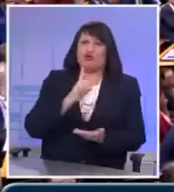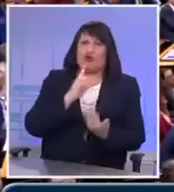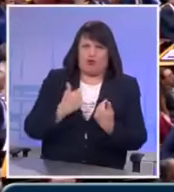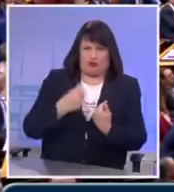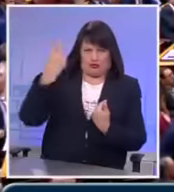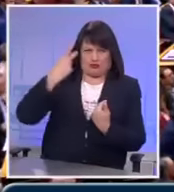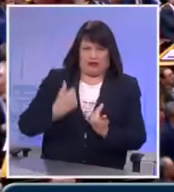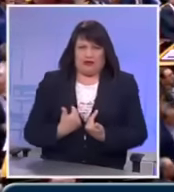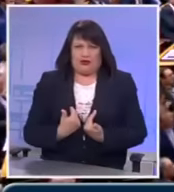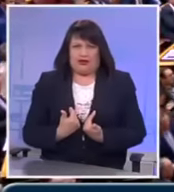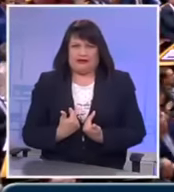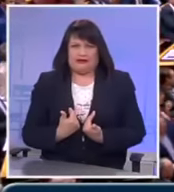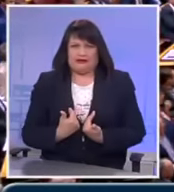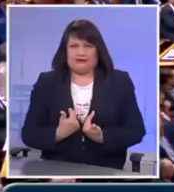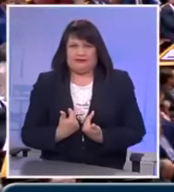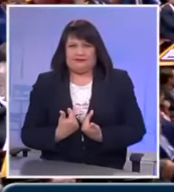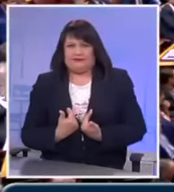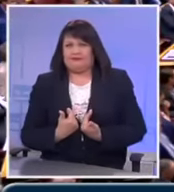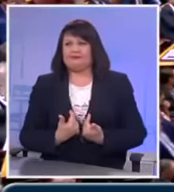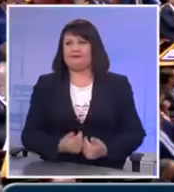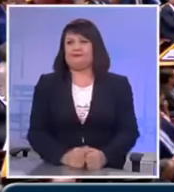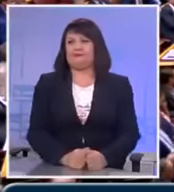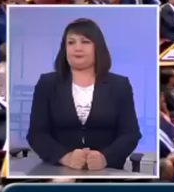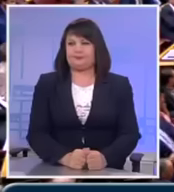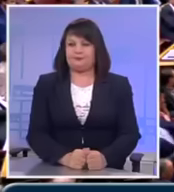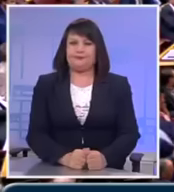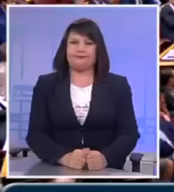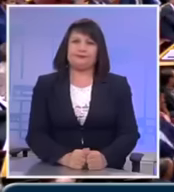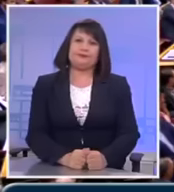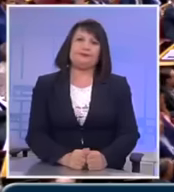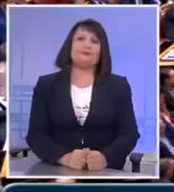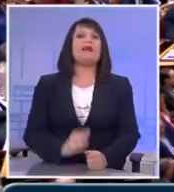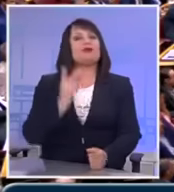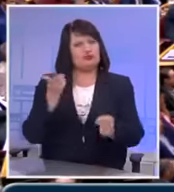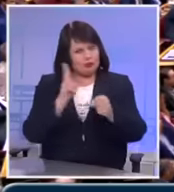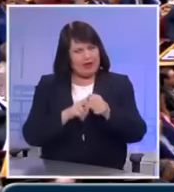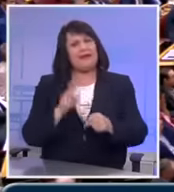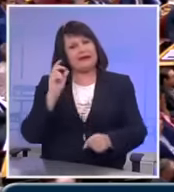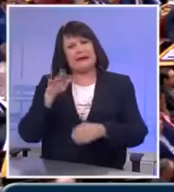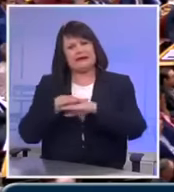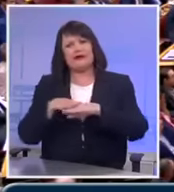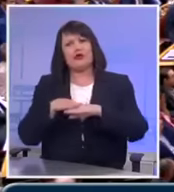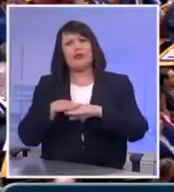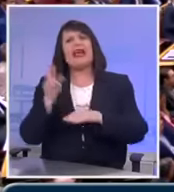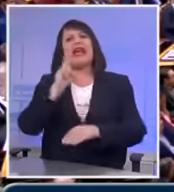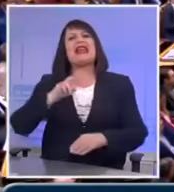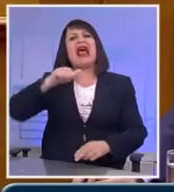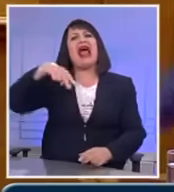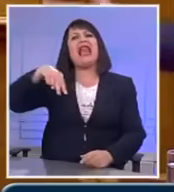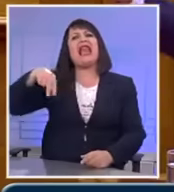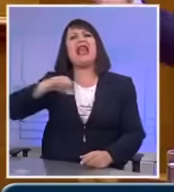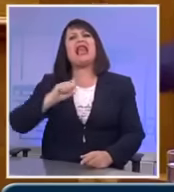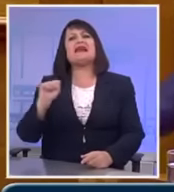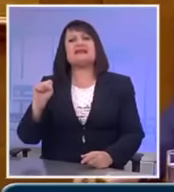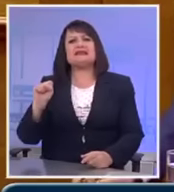κατηγορείτε τώρα ο αείμνηστος με συγχωρείτε ο αείμνηστος ράλλης ήταν σοβιετικός θα